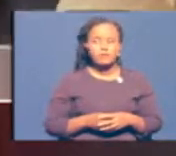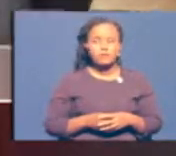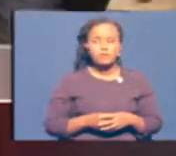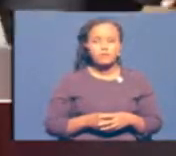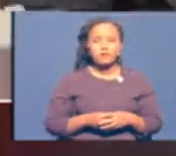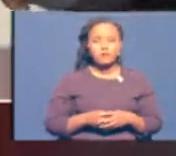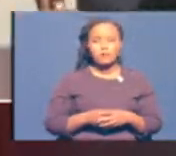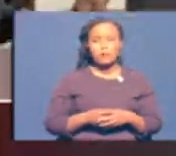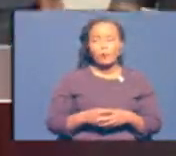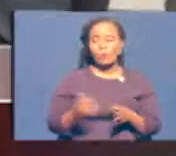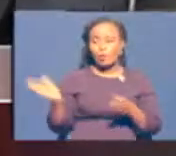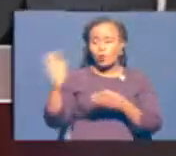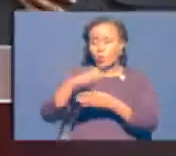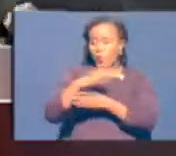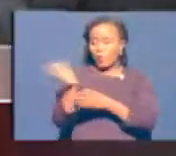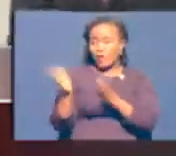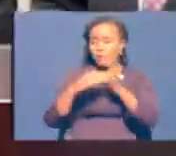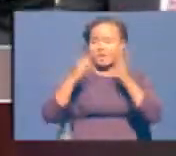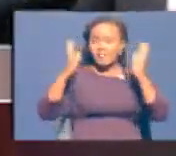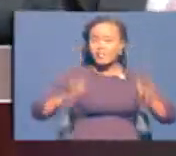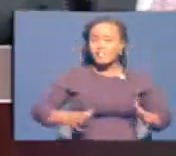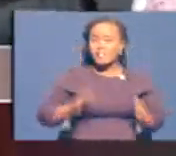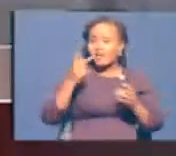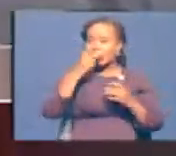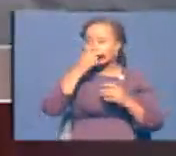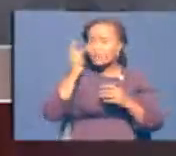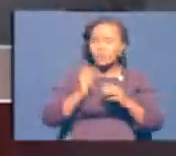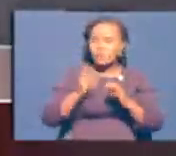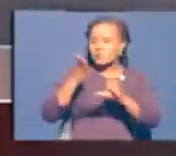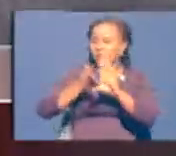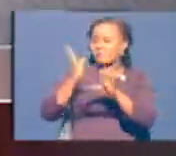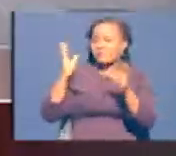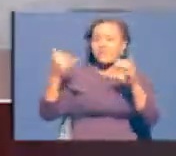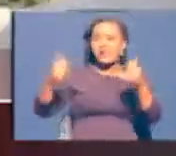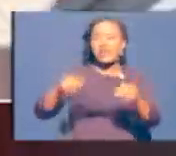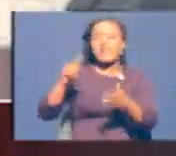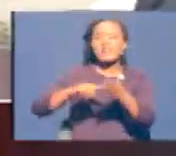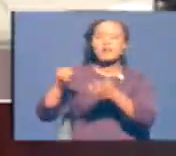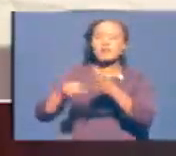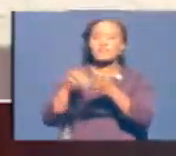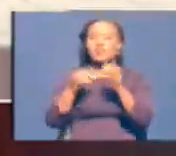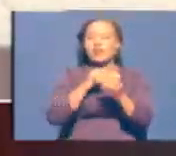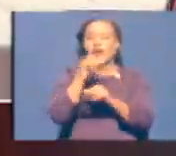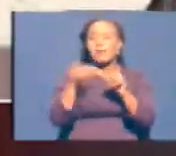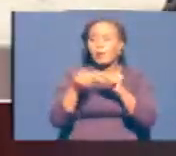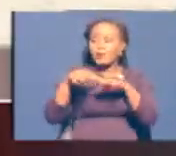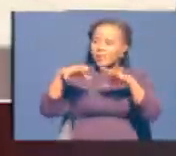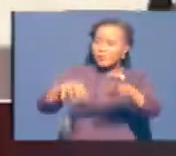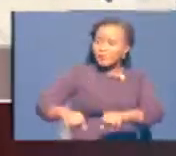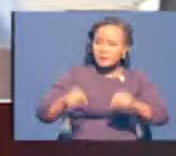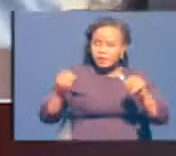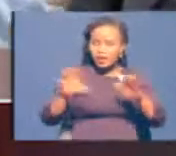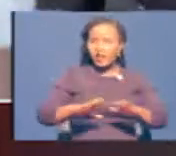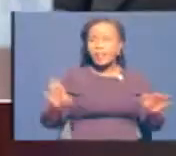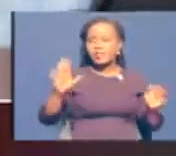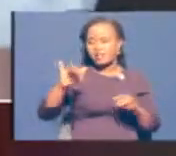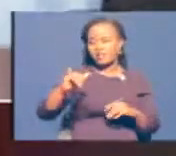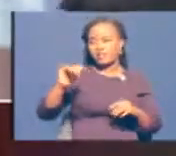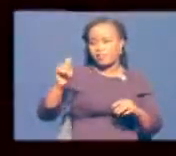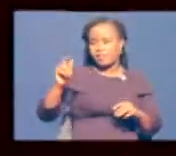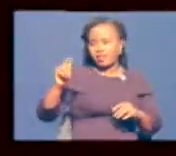Kiongozi wa chama cha Waipa Kalonzo Musyoka aondolewa lawamani kuhusiana na madai ya unyakuzi wa ardhi.